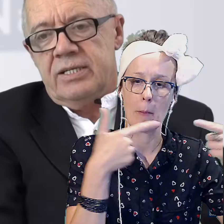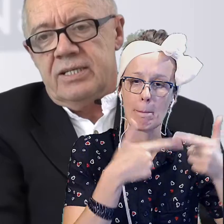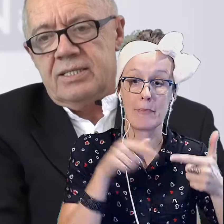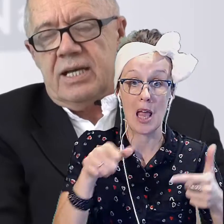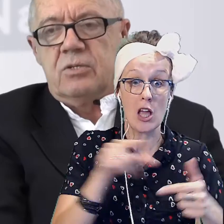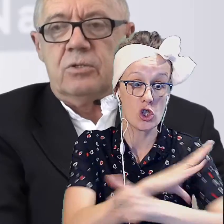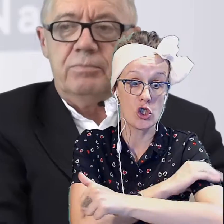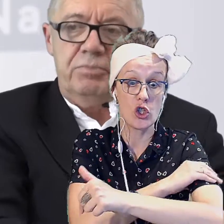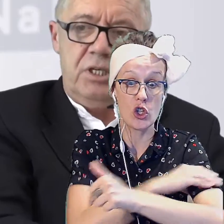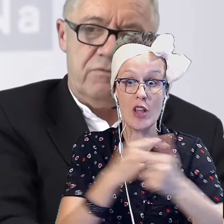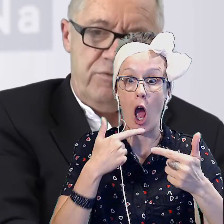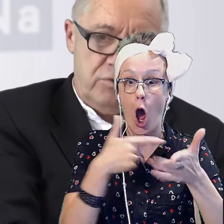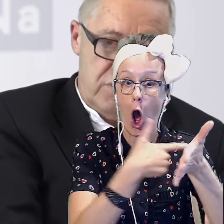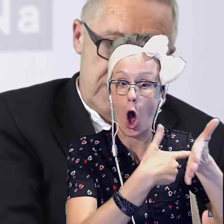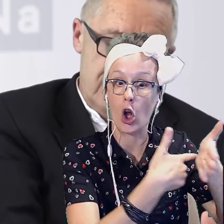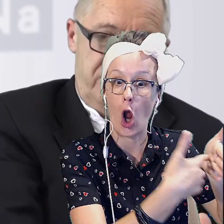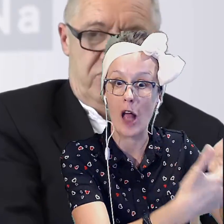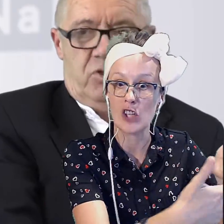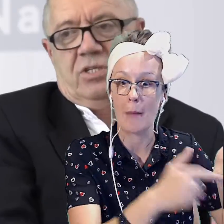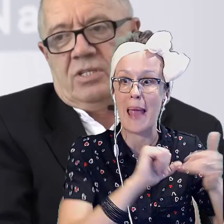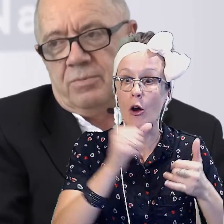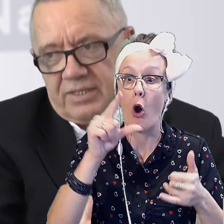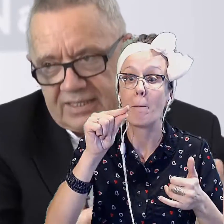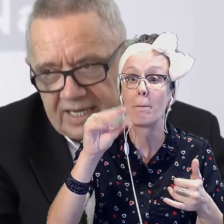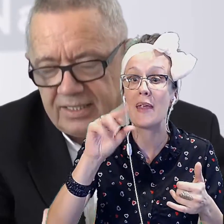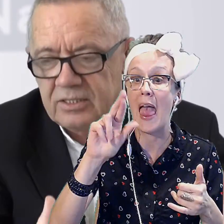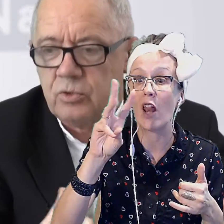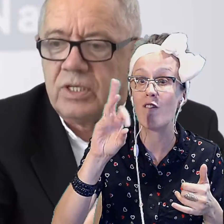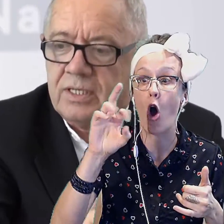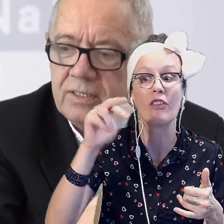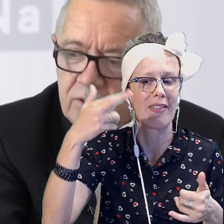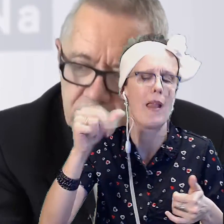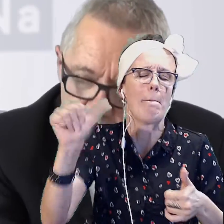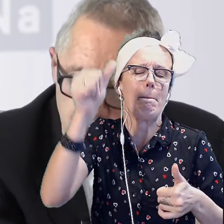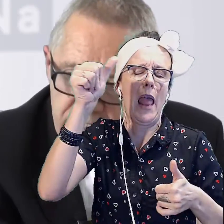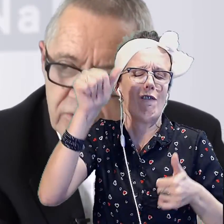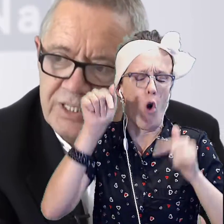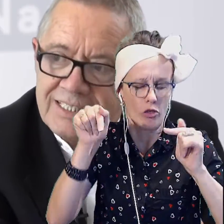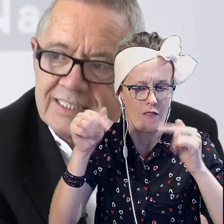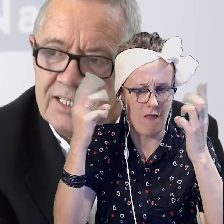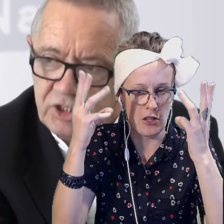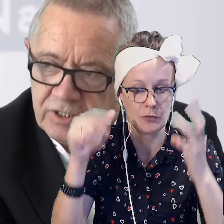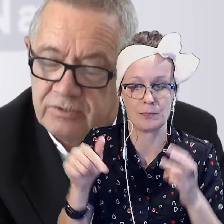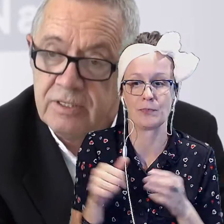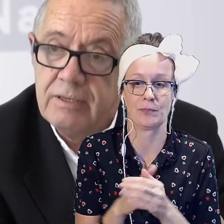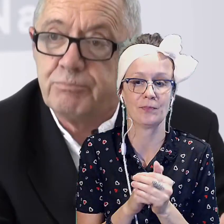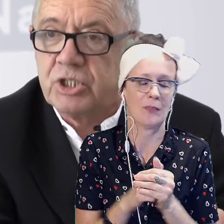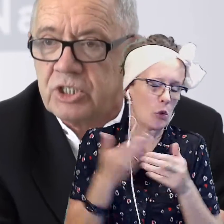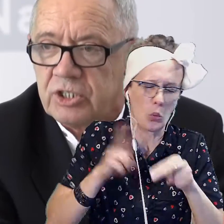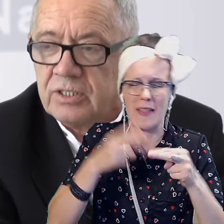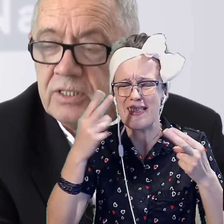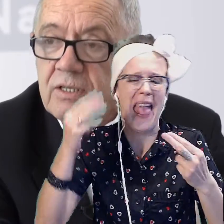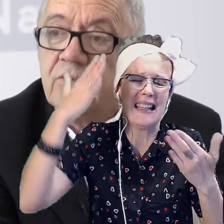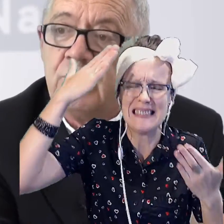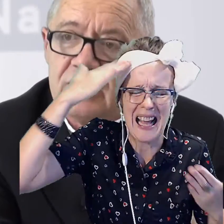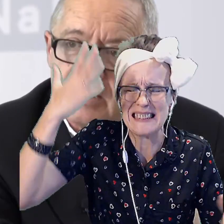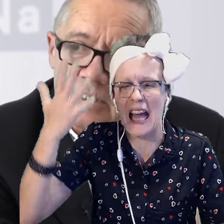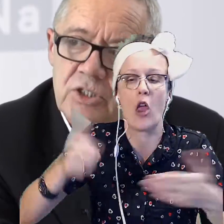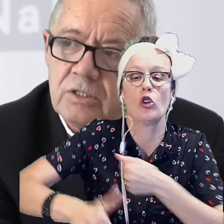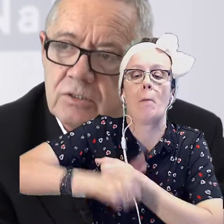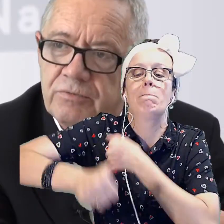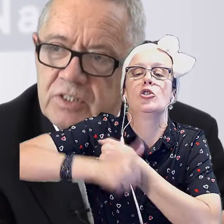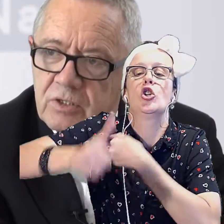określany jest jako pierwotny to jest niby takie które którego nie zna się przyczyn